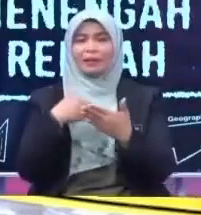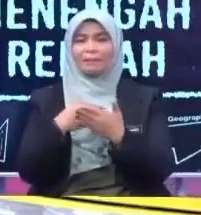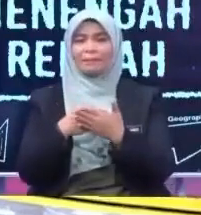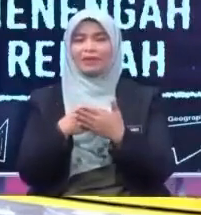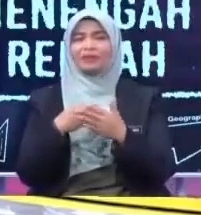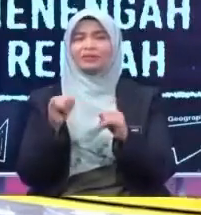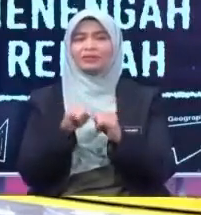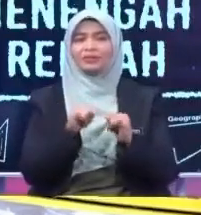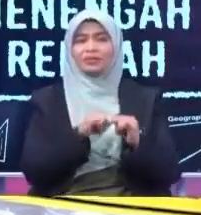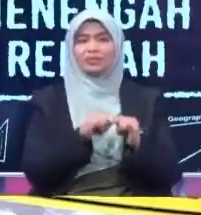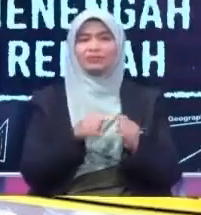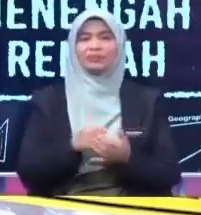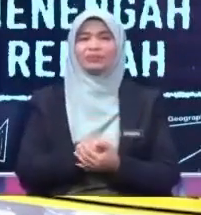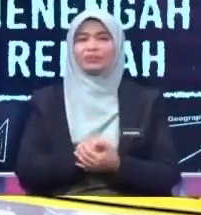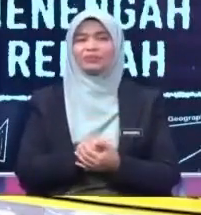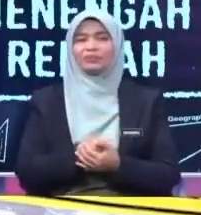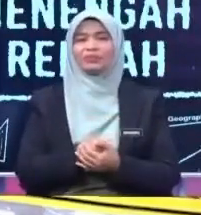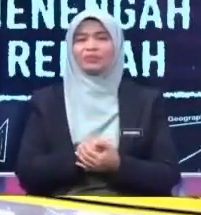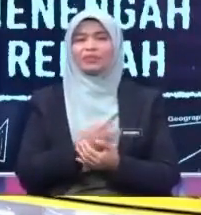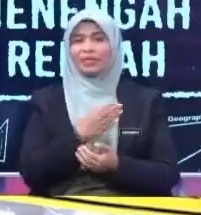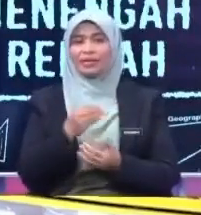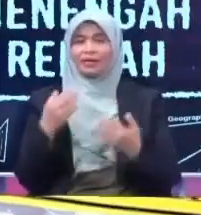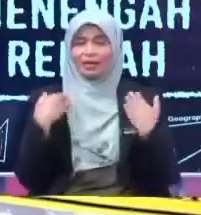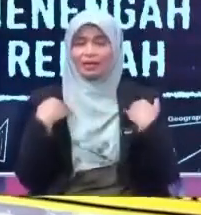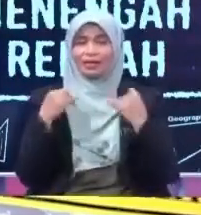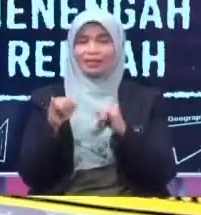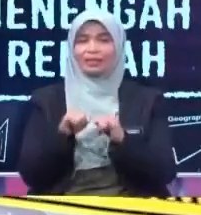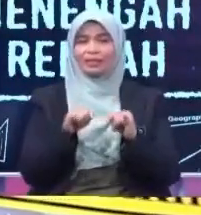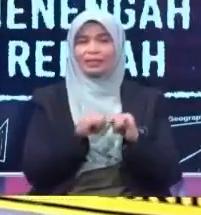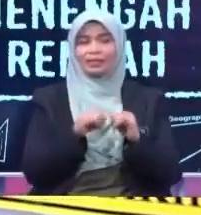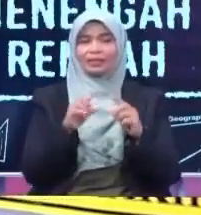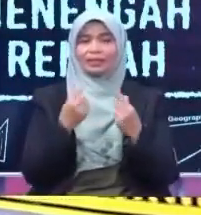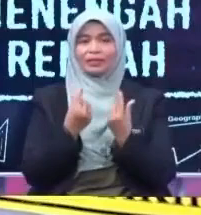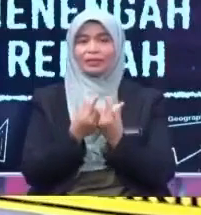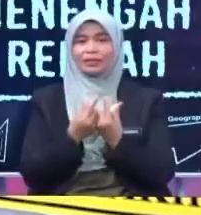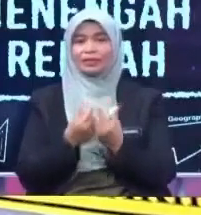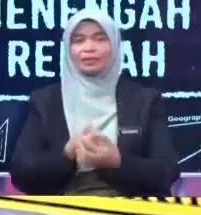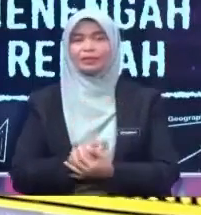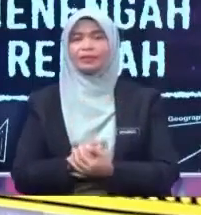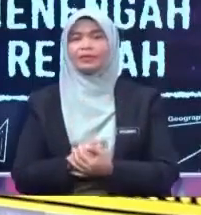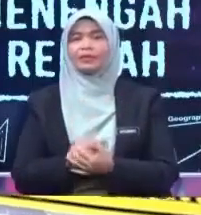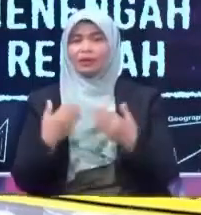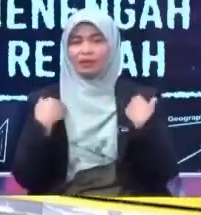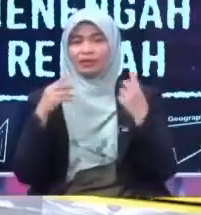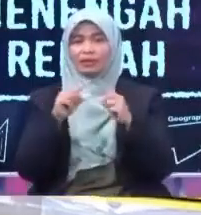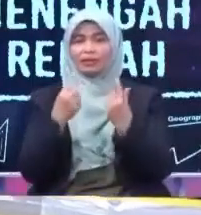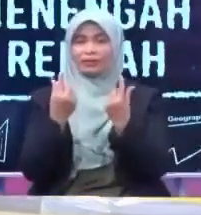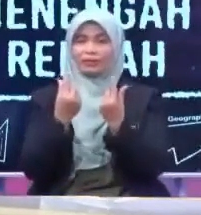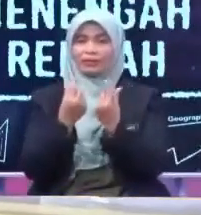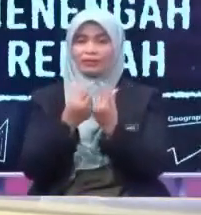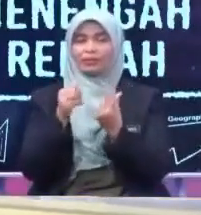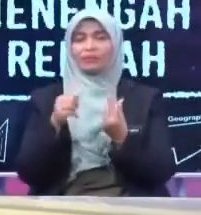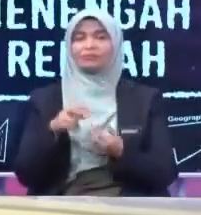baik. Dan ada juga macam-macam golongan. Dan yang kita takutnya ialah ada golongan yang